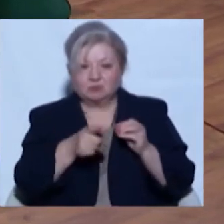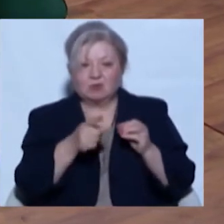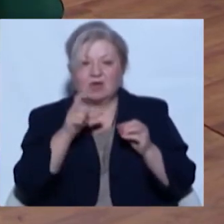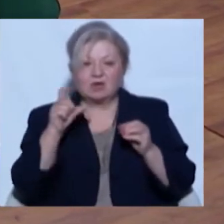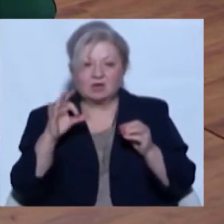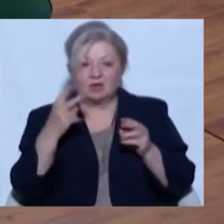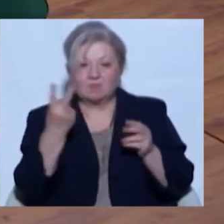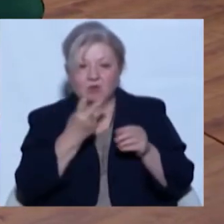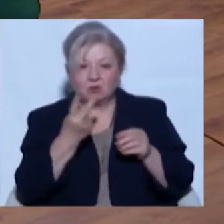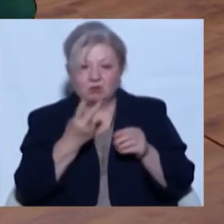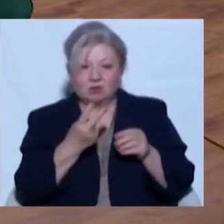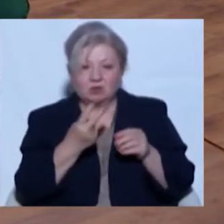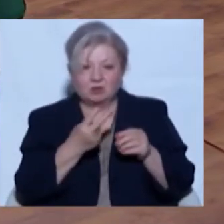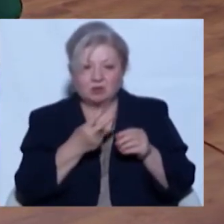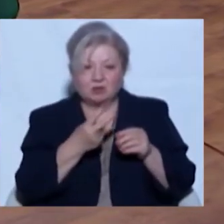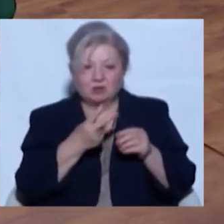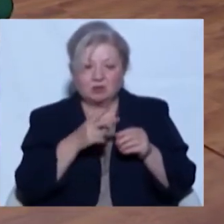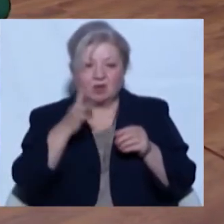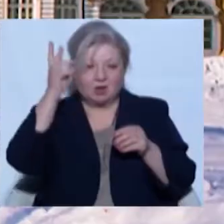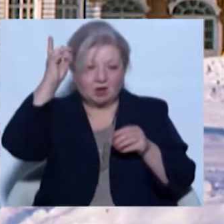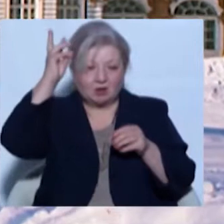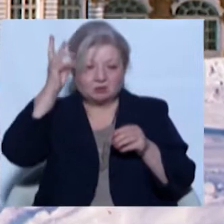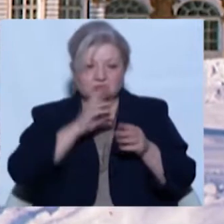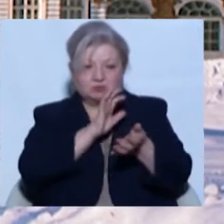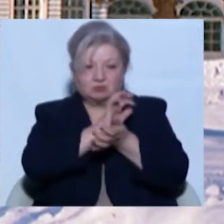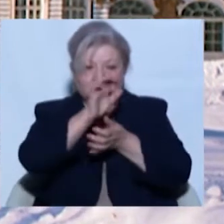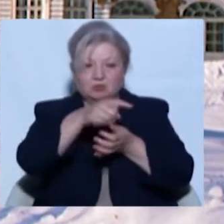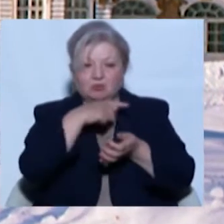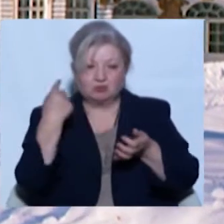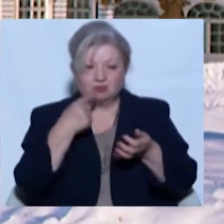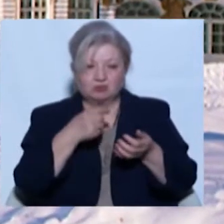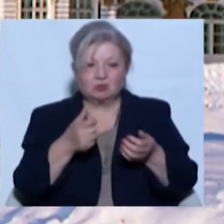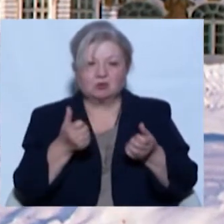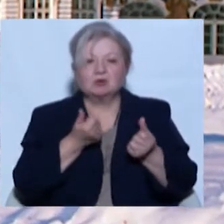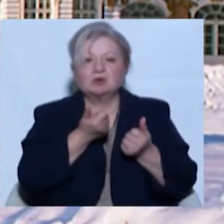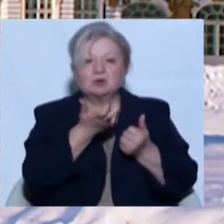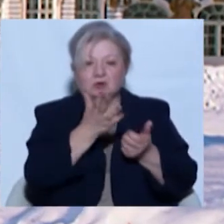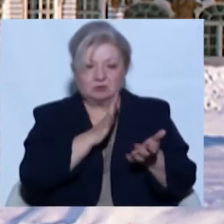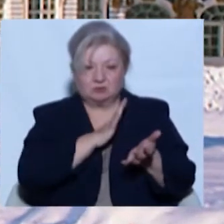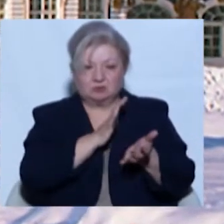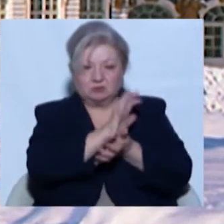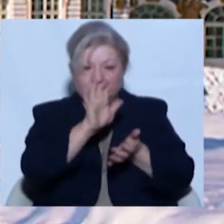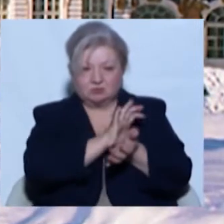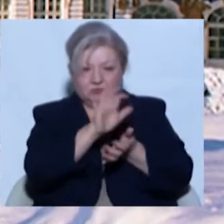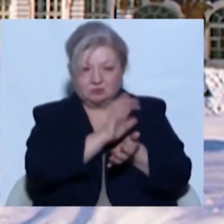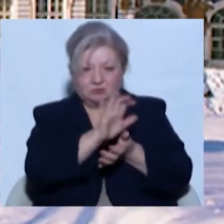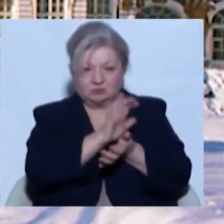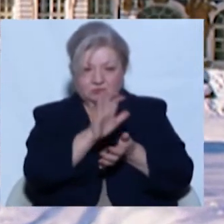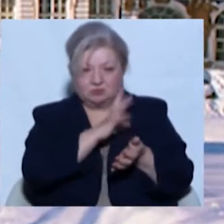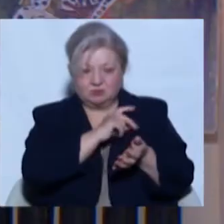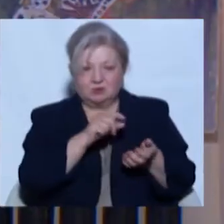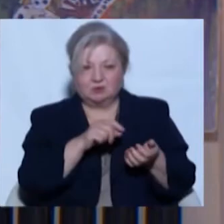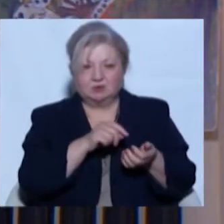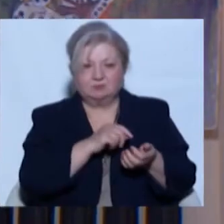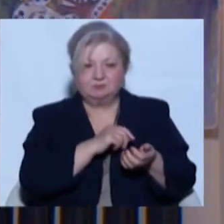ore, elchoba sa gzamnis rusetci, rampeni megzi sa gzamnis elchoba, se sa reatanset pilelis elchoba,